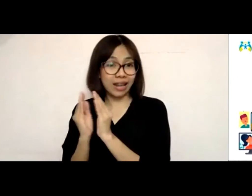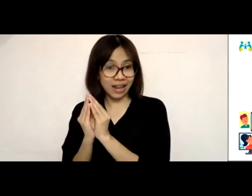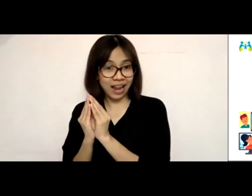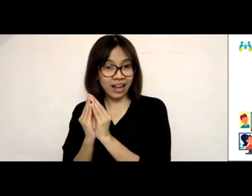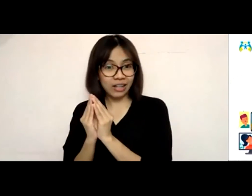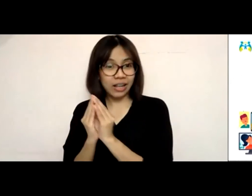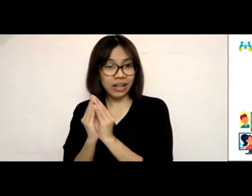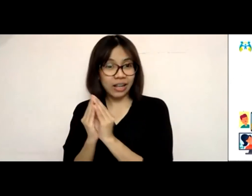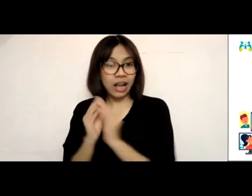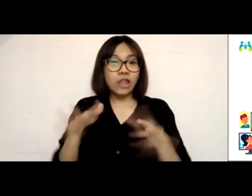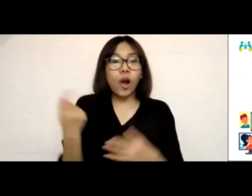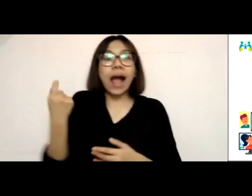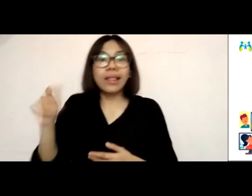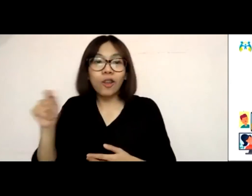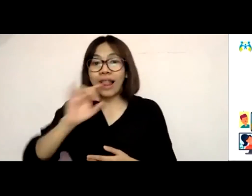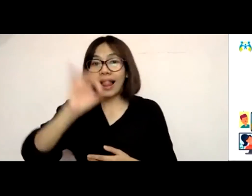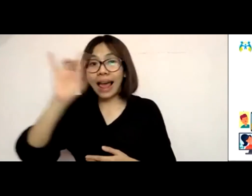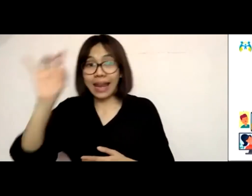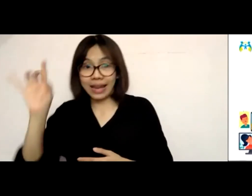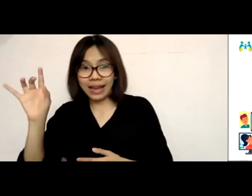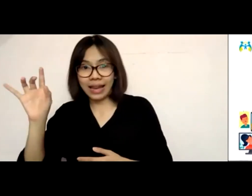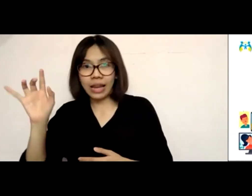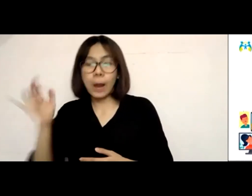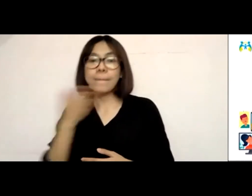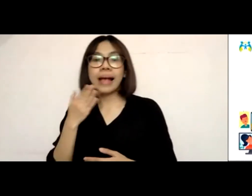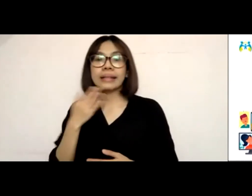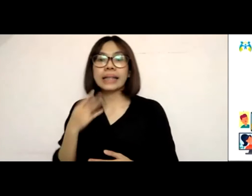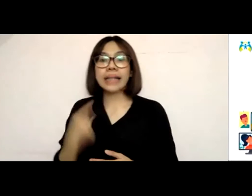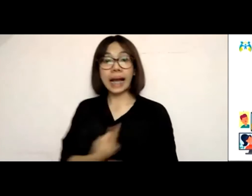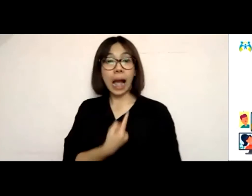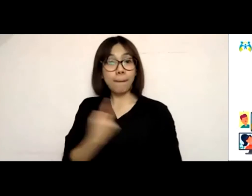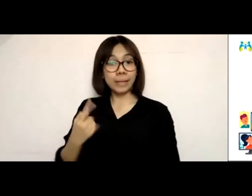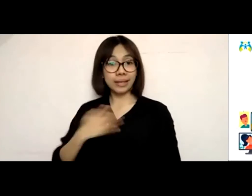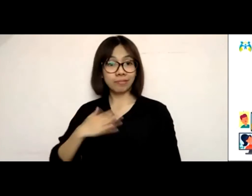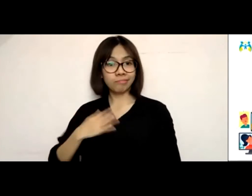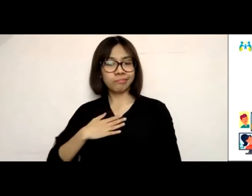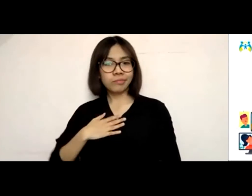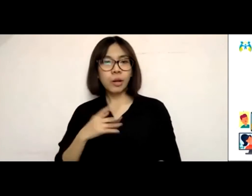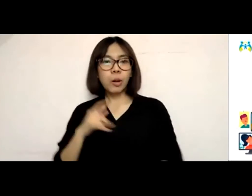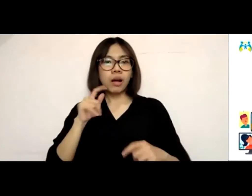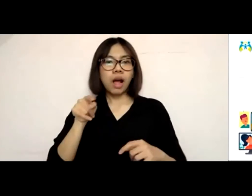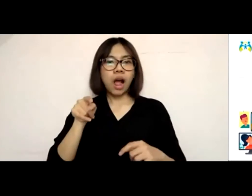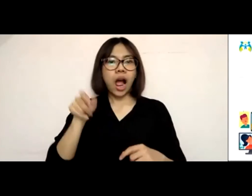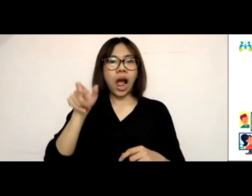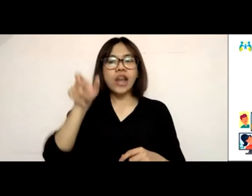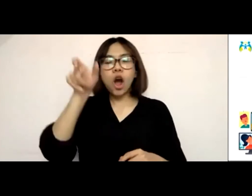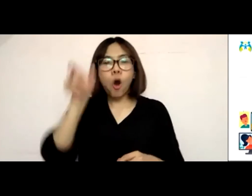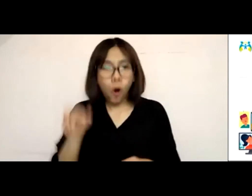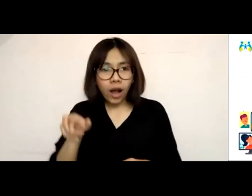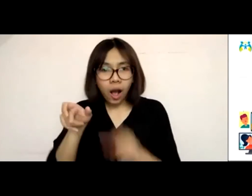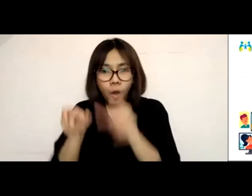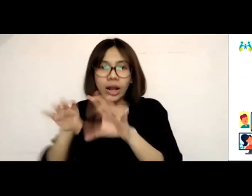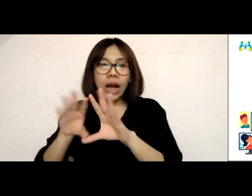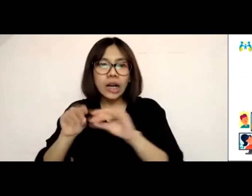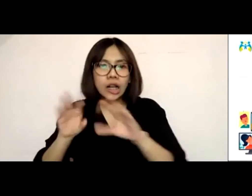lainnya yang teman-teman saya lakukan, biasanya yang paling pertama mungkin ada karyawan kita yang sifatnya full time atau penuh